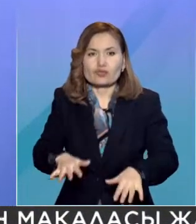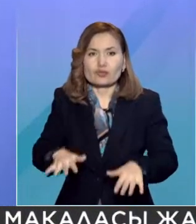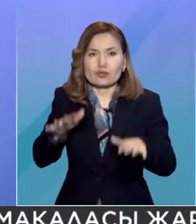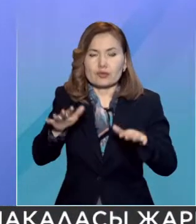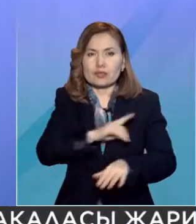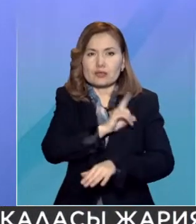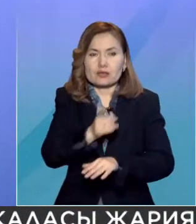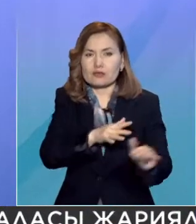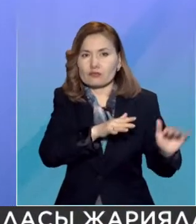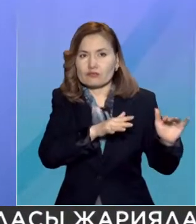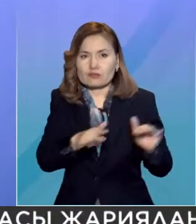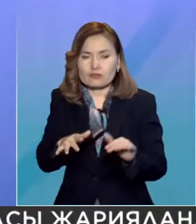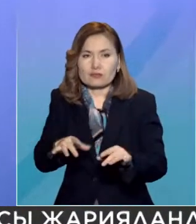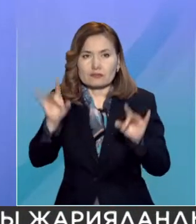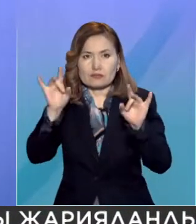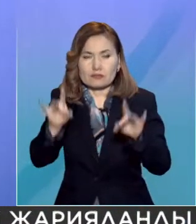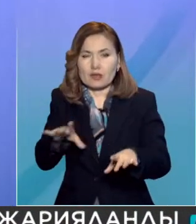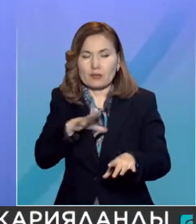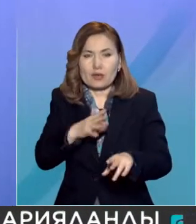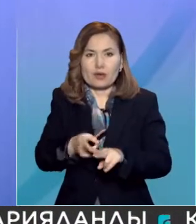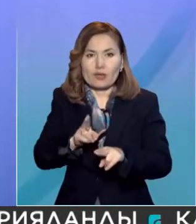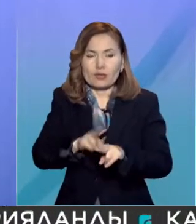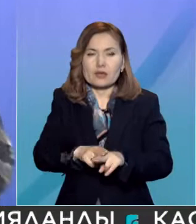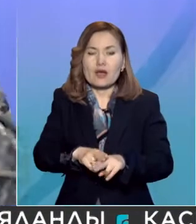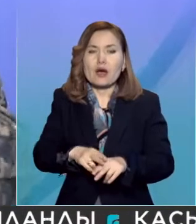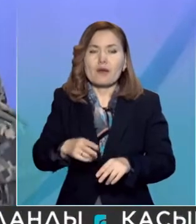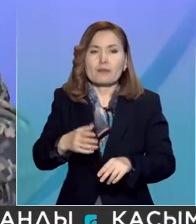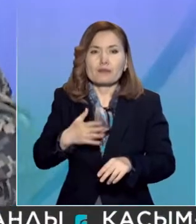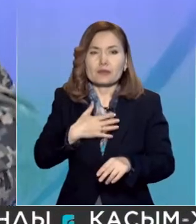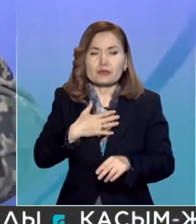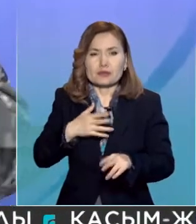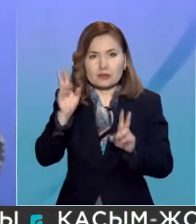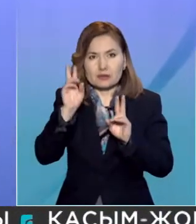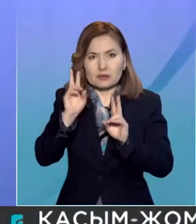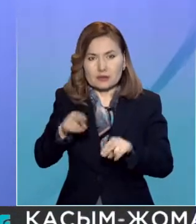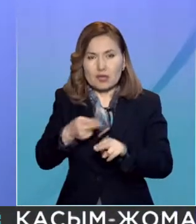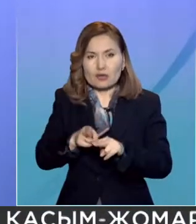жүйеден ақпаратты алдық. Көрдіңіз бе? Одан